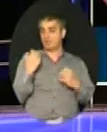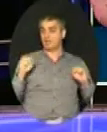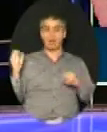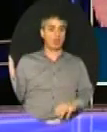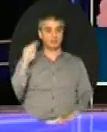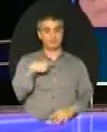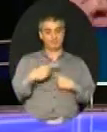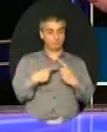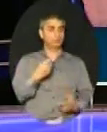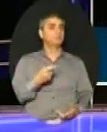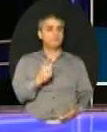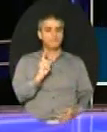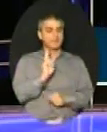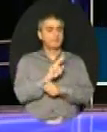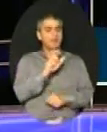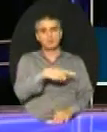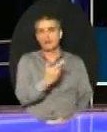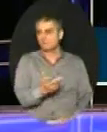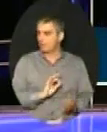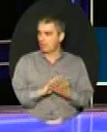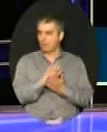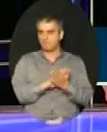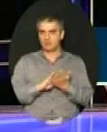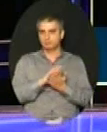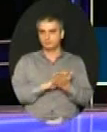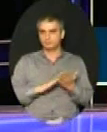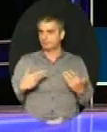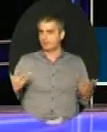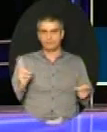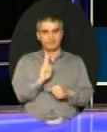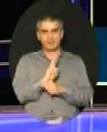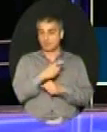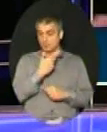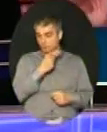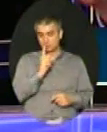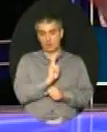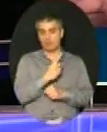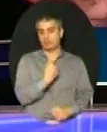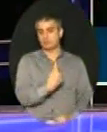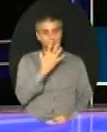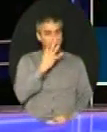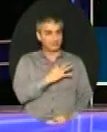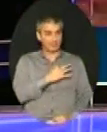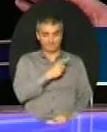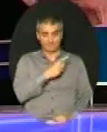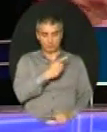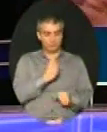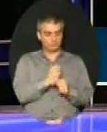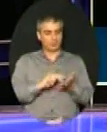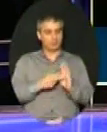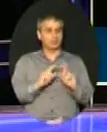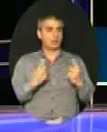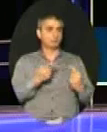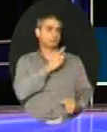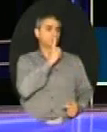חילונים ומסורתיים. מי מגן על אריה דרי היום? אף אחד היום. אף אחד לא מגן על אריה דרי. אריה דרי צריך להגן על עצמו. תשים לב שאריה דרי נוקט טקטיקה